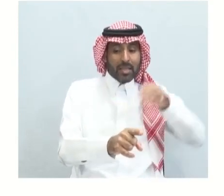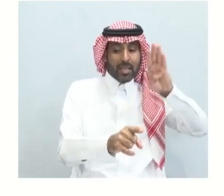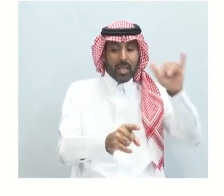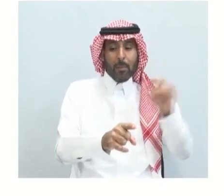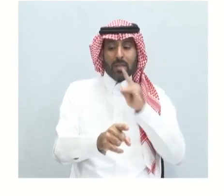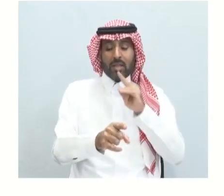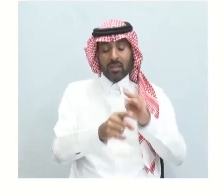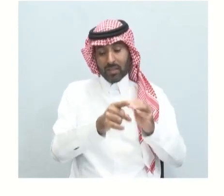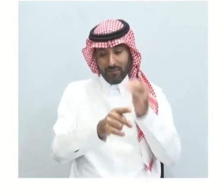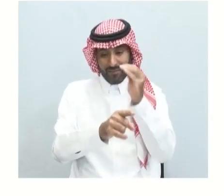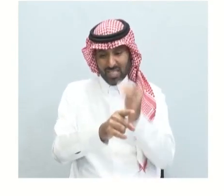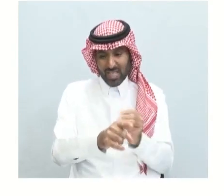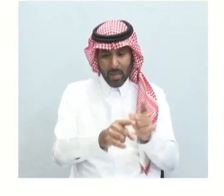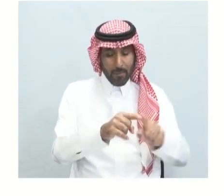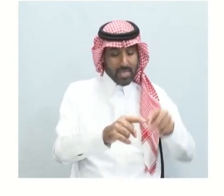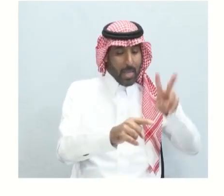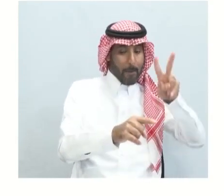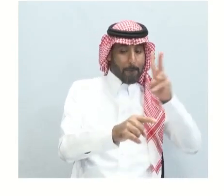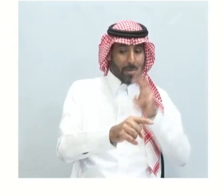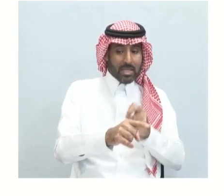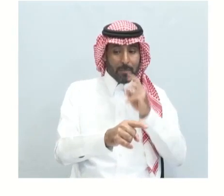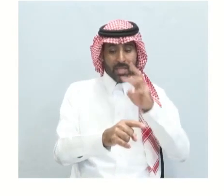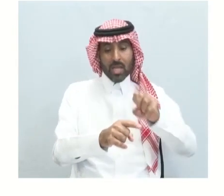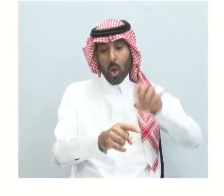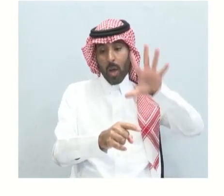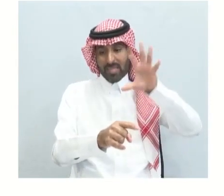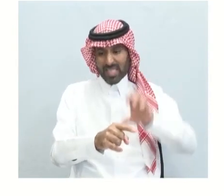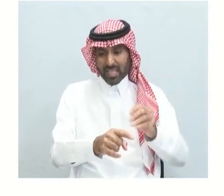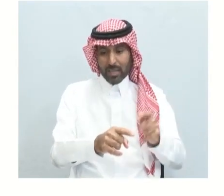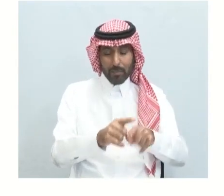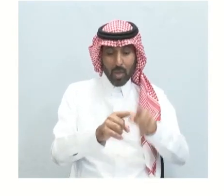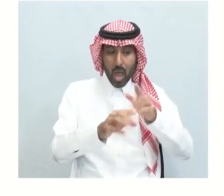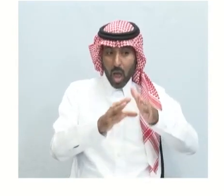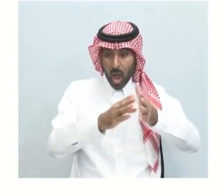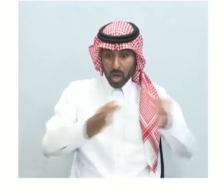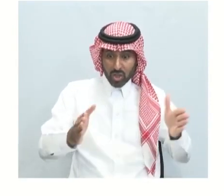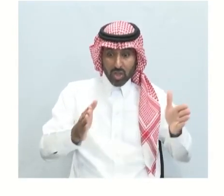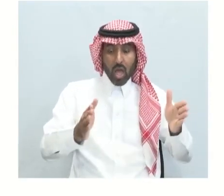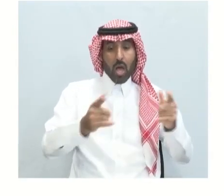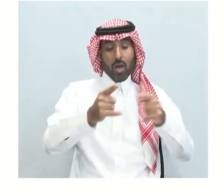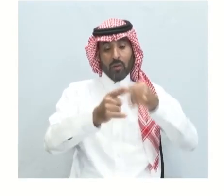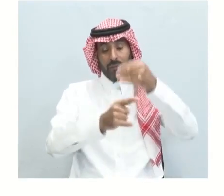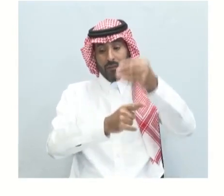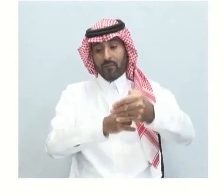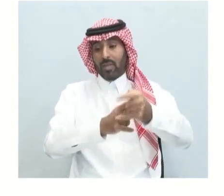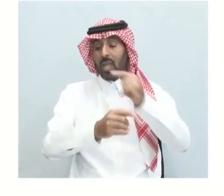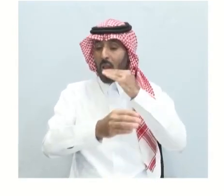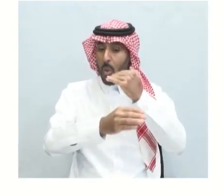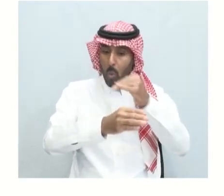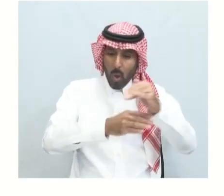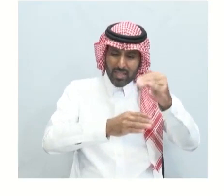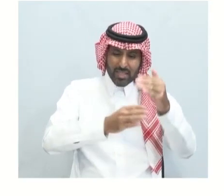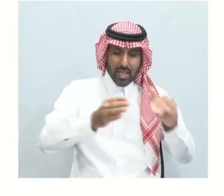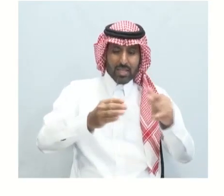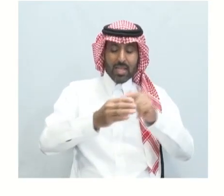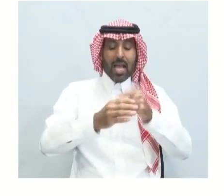يراوح اتساعه ما بين 200 و250 م بينما يصل اقصى اتساع له في الوسط الى نحو